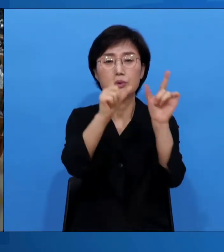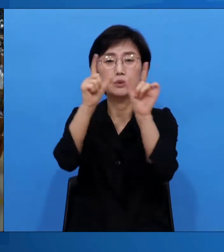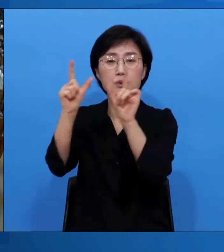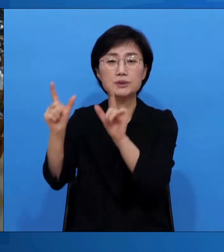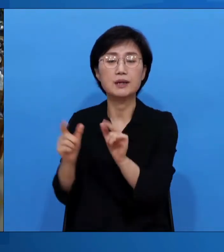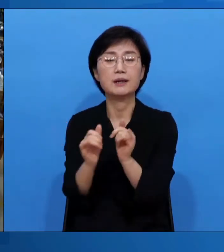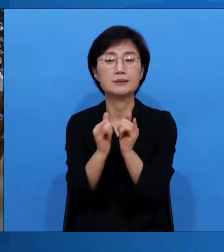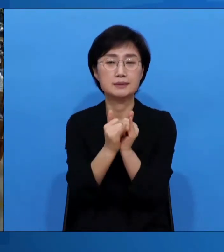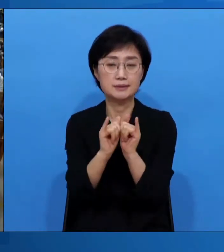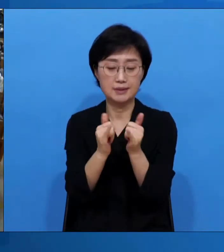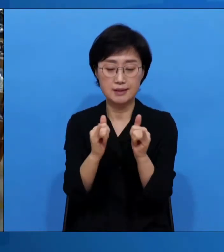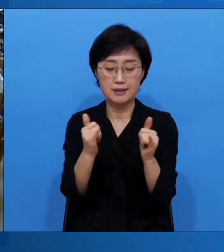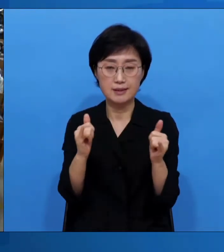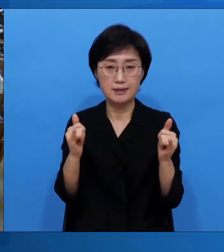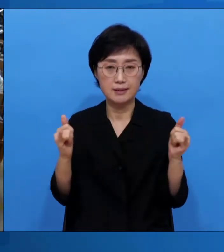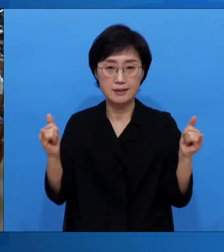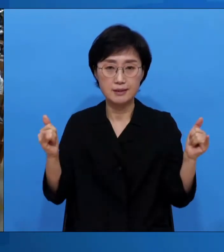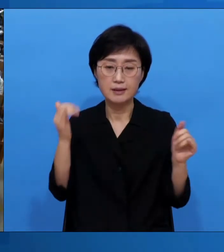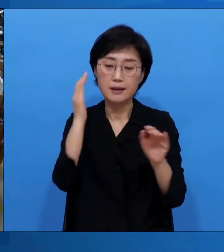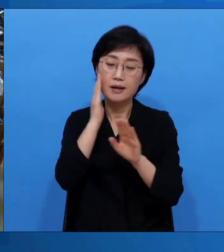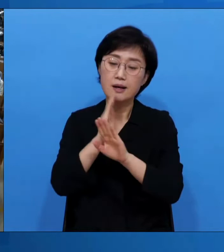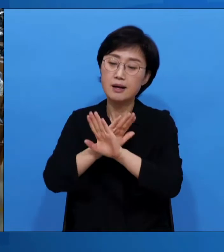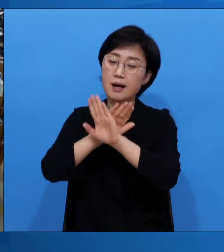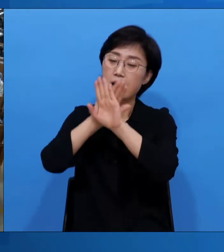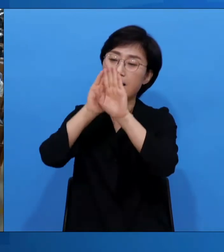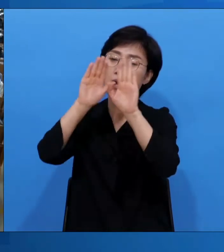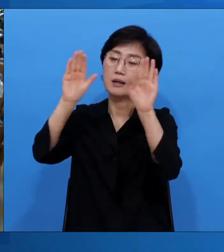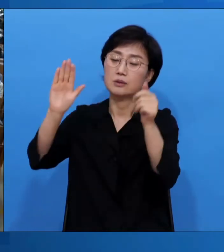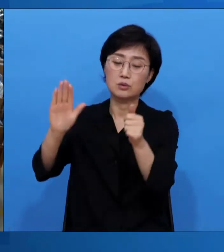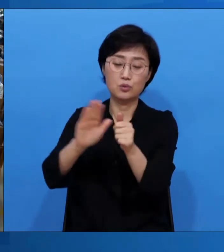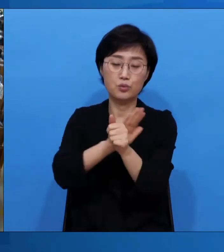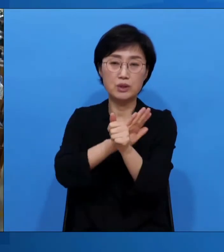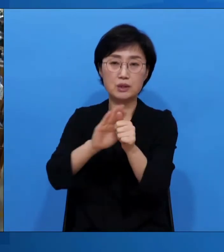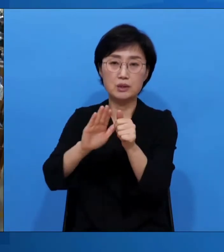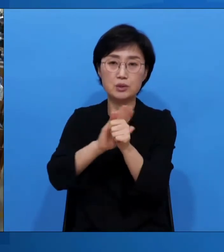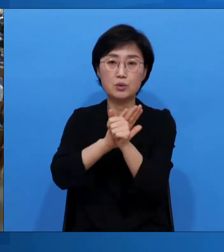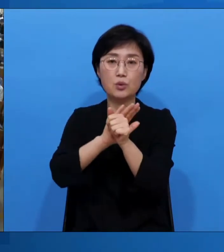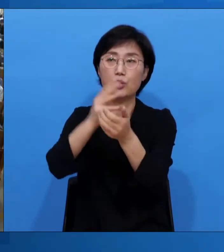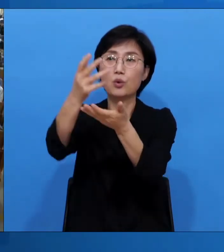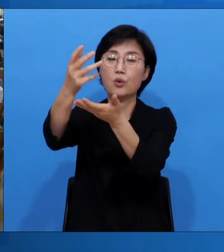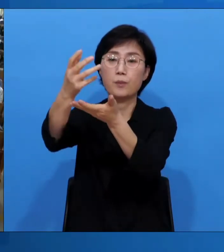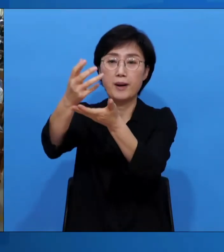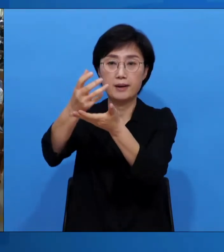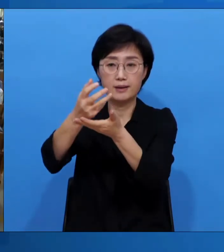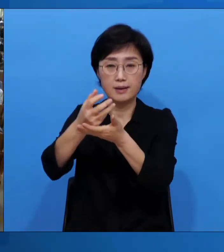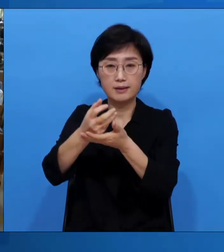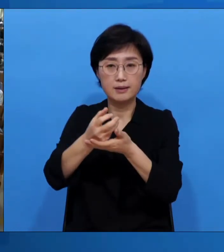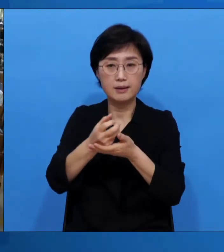믿음으로 사는 자는 하늘